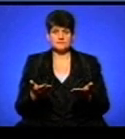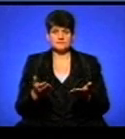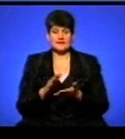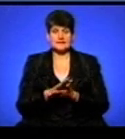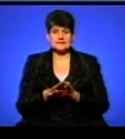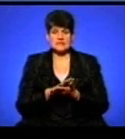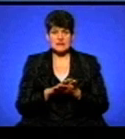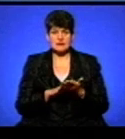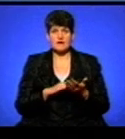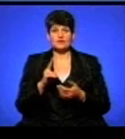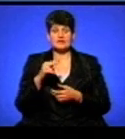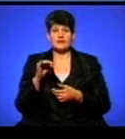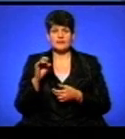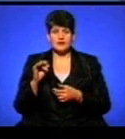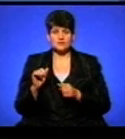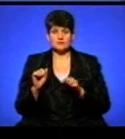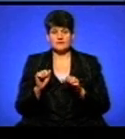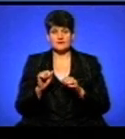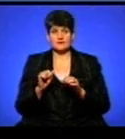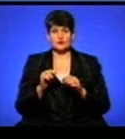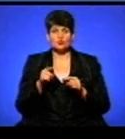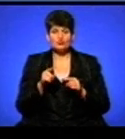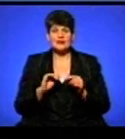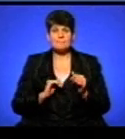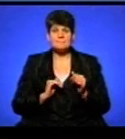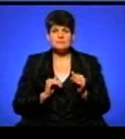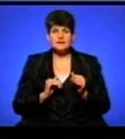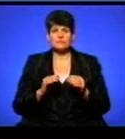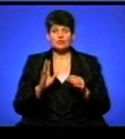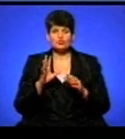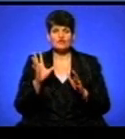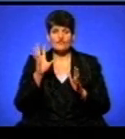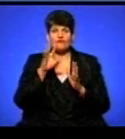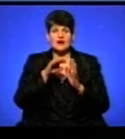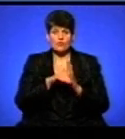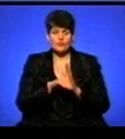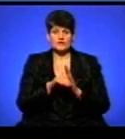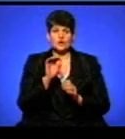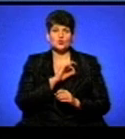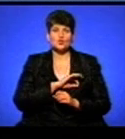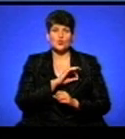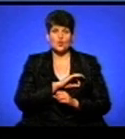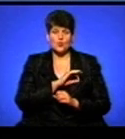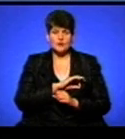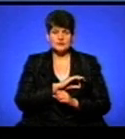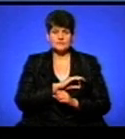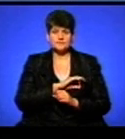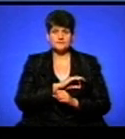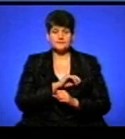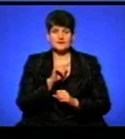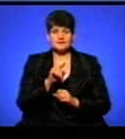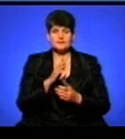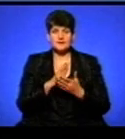заяву і декларацію управління соціального захисту, і йому, як підприємцю, будуть враховані доходи відповідно до... Але він